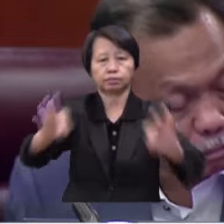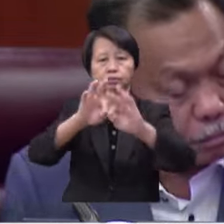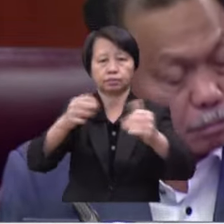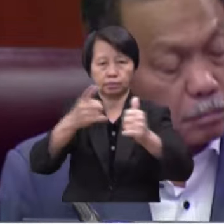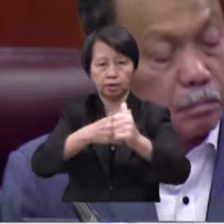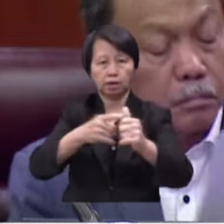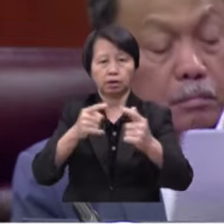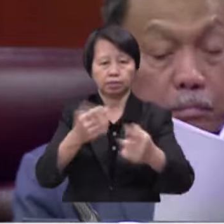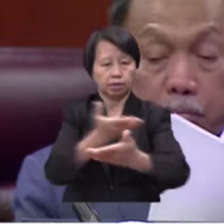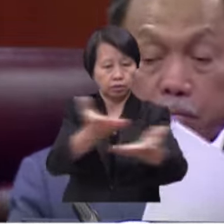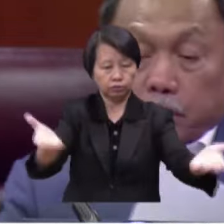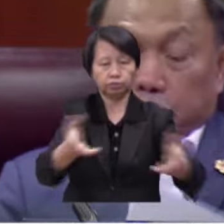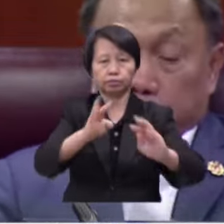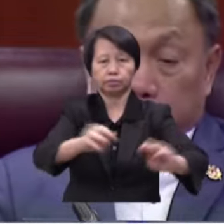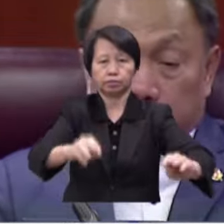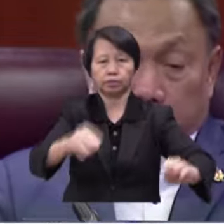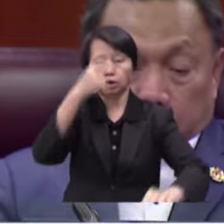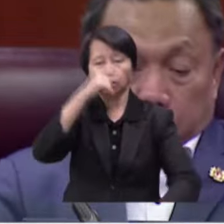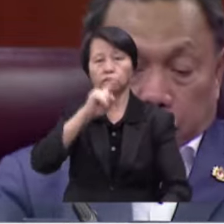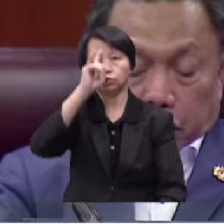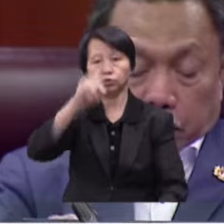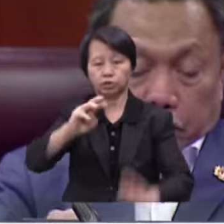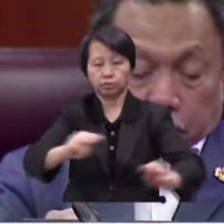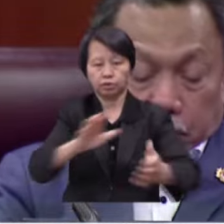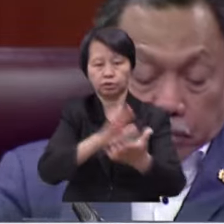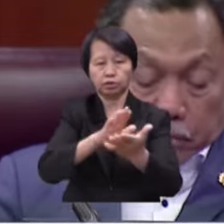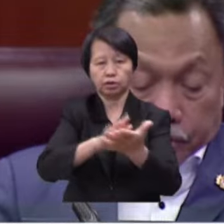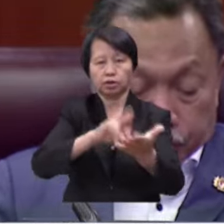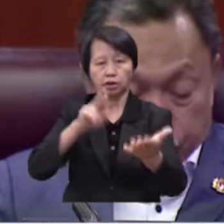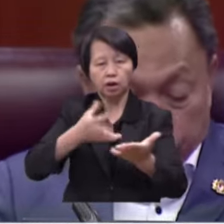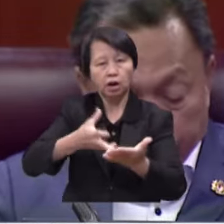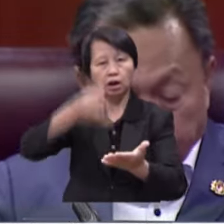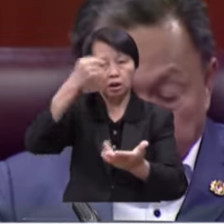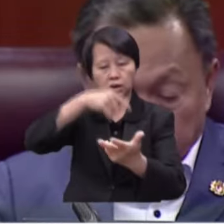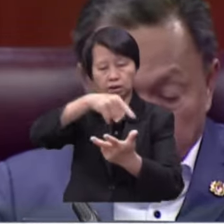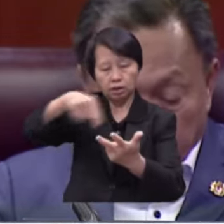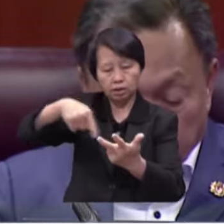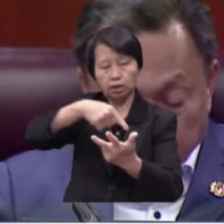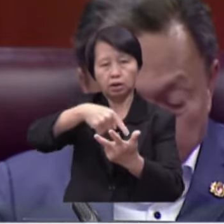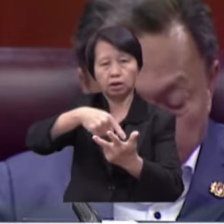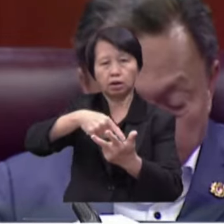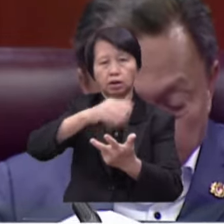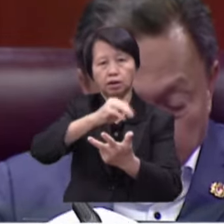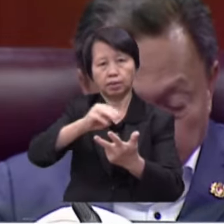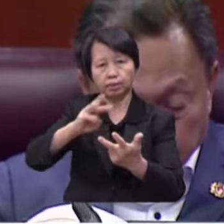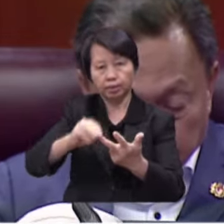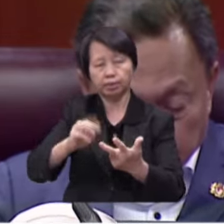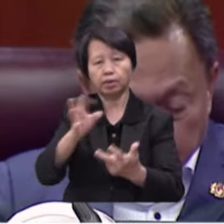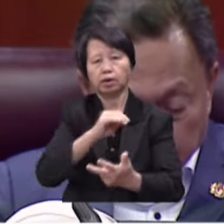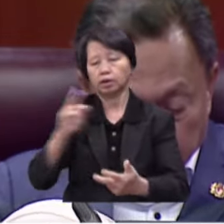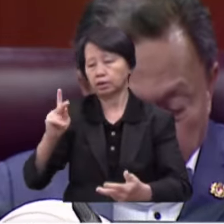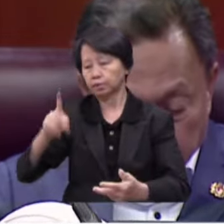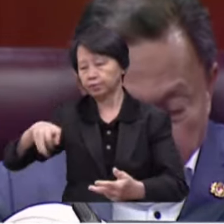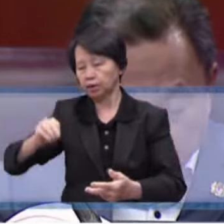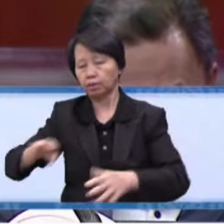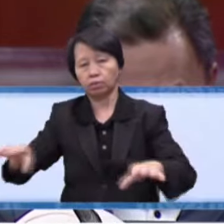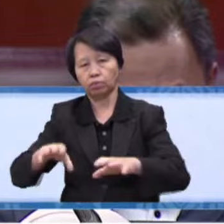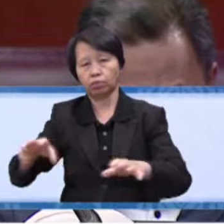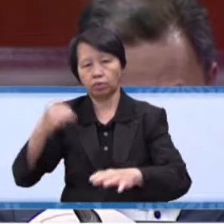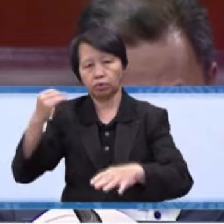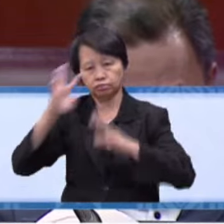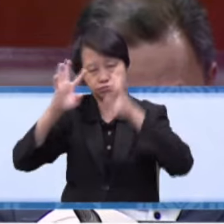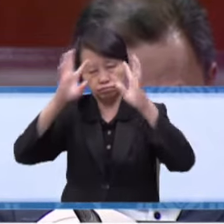kepada semua murid bagi memastikan murid sekolah berenda menguasai literasi dan numerasi KPM telah melaksanakan berbagai